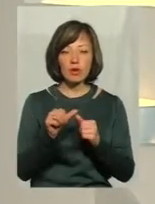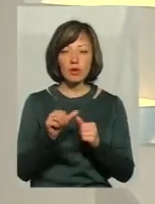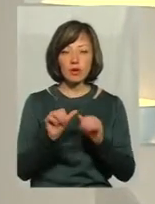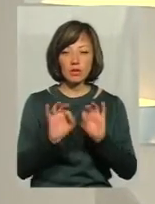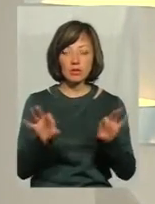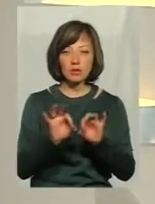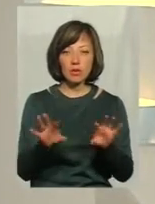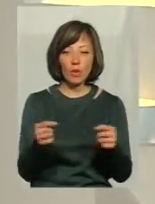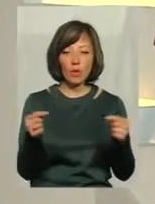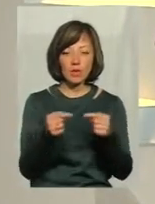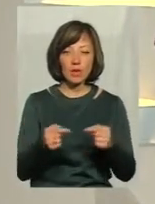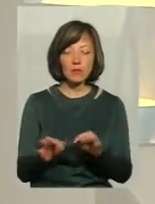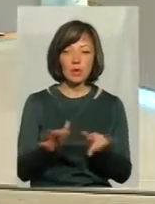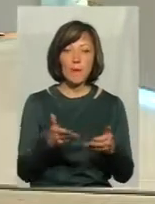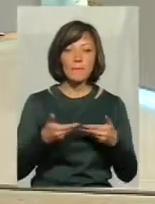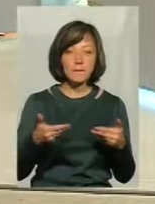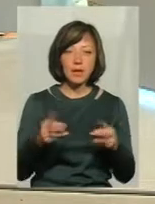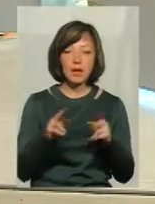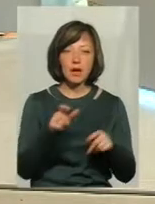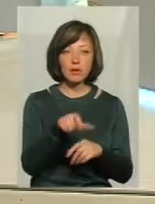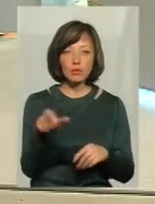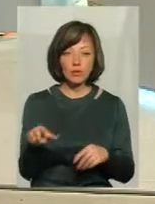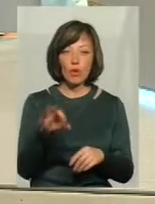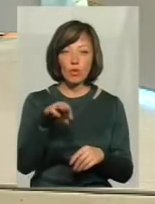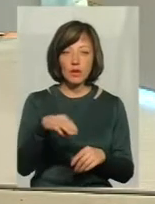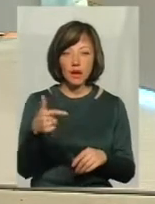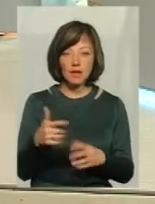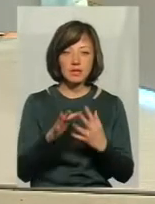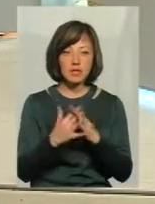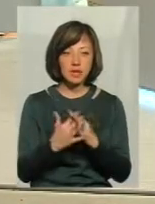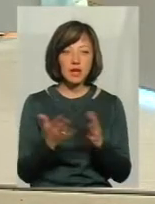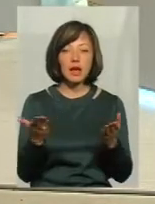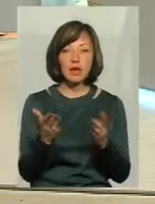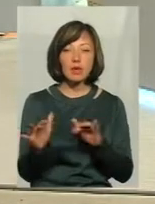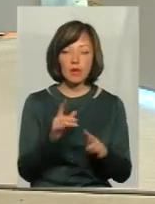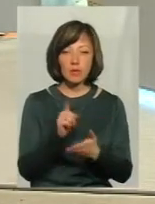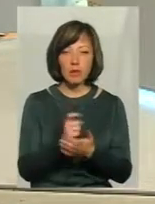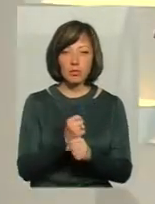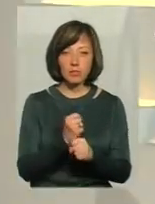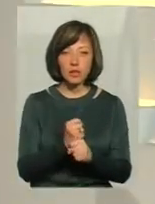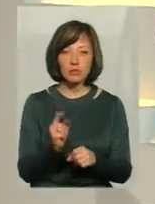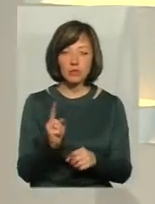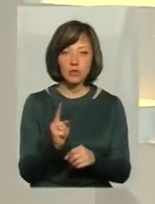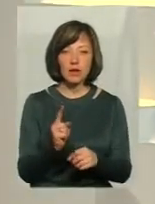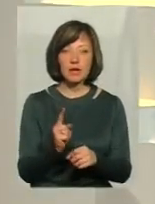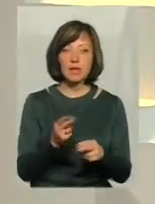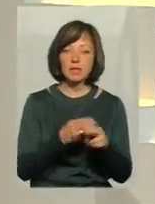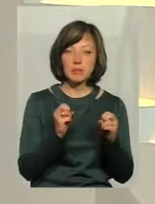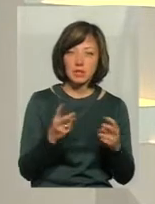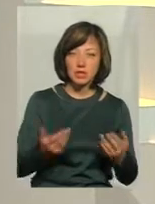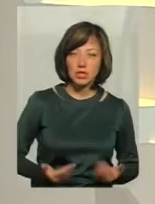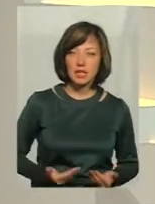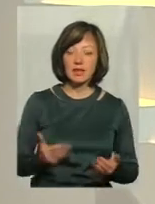так конкретними кроками. Ми, як громадськість, в ОТГ, в селі, які кроки маємо робити для того, щоб і в безпеці жити, і